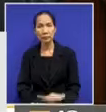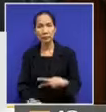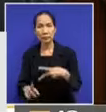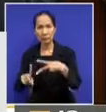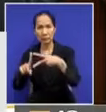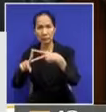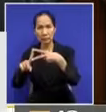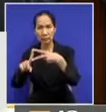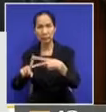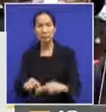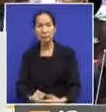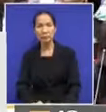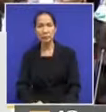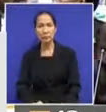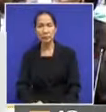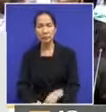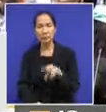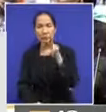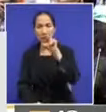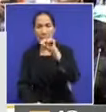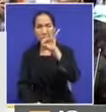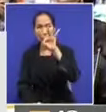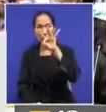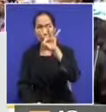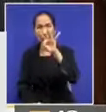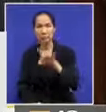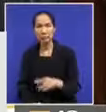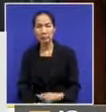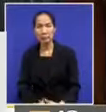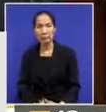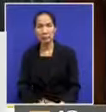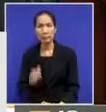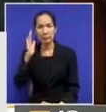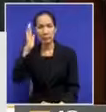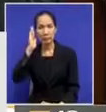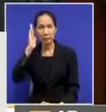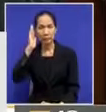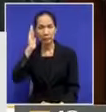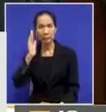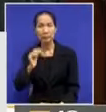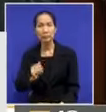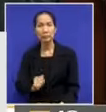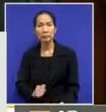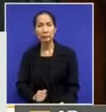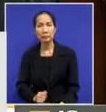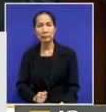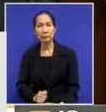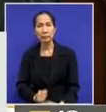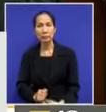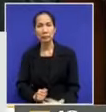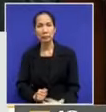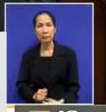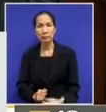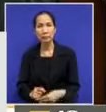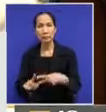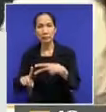รจึงรุ่งเรืองกิจครับ 38นายเกียงศักดิ์ฝ้ายสีงาม คุณ